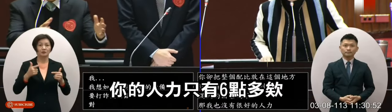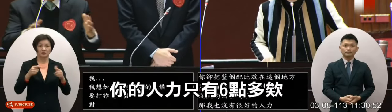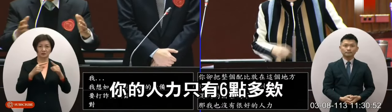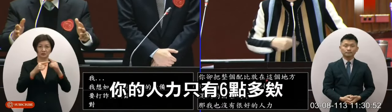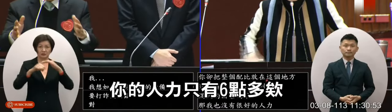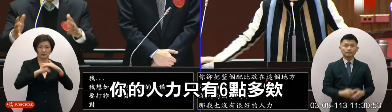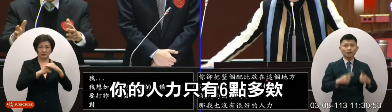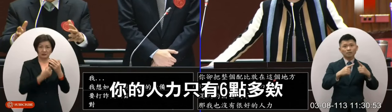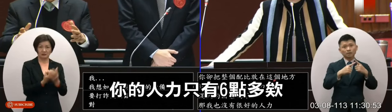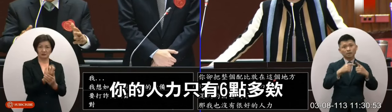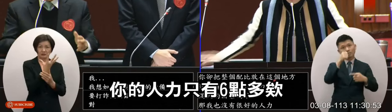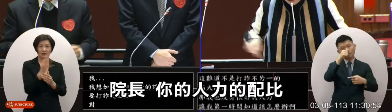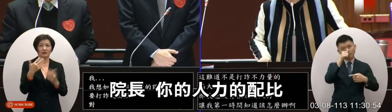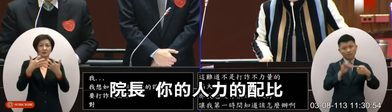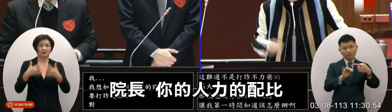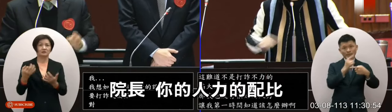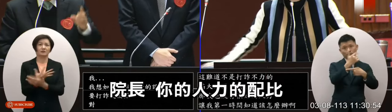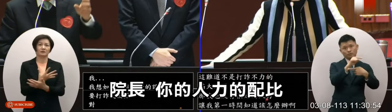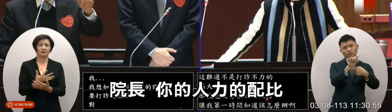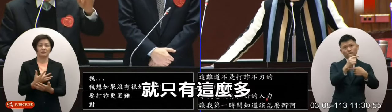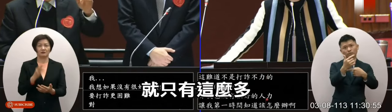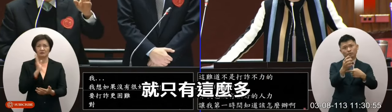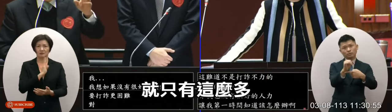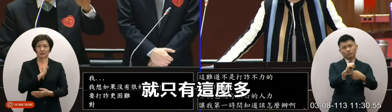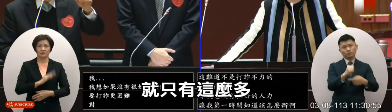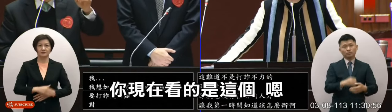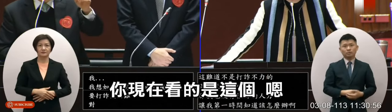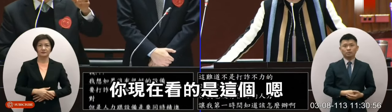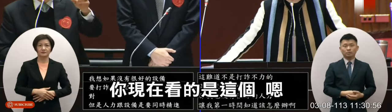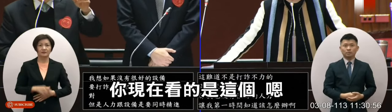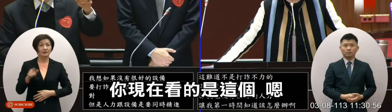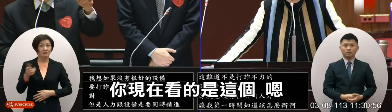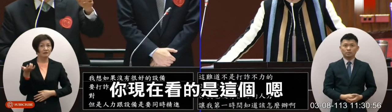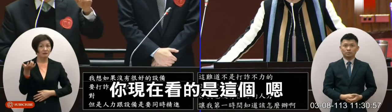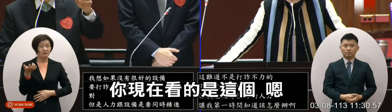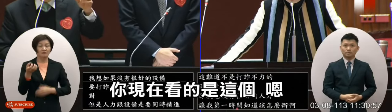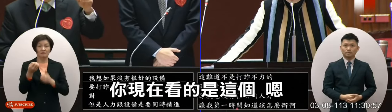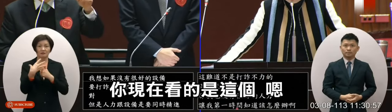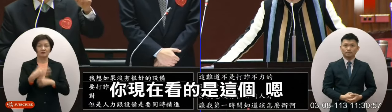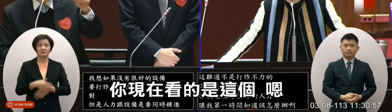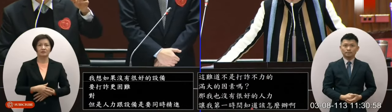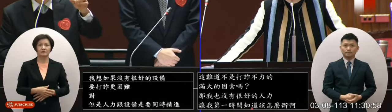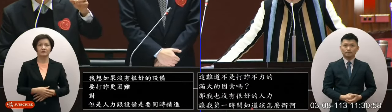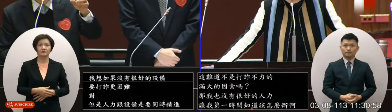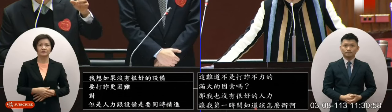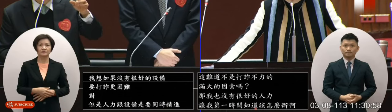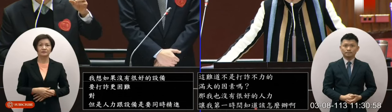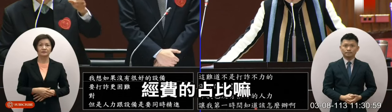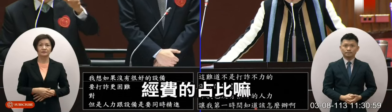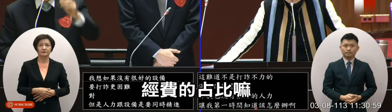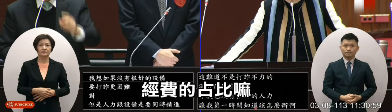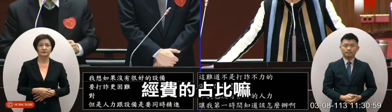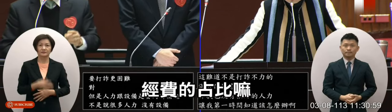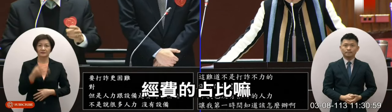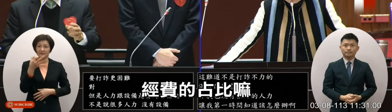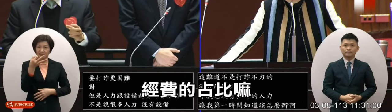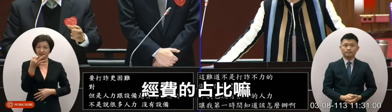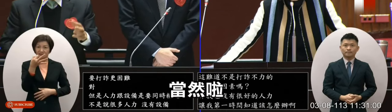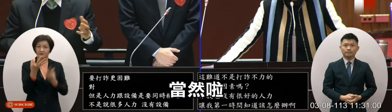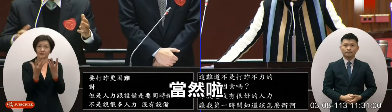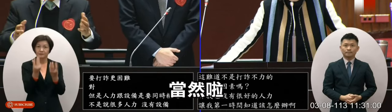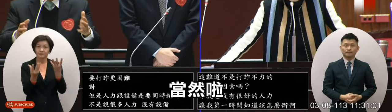备。 你的人力只有6点多哎、欸，院长，你的人力的配比就只有这么多哎、欸。 现在看的是这一个经费的占比